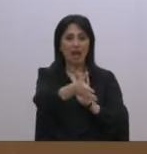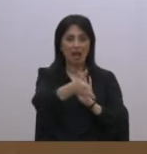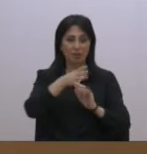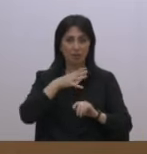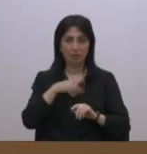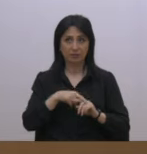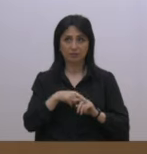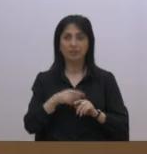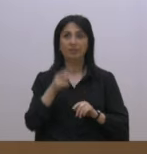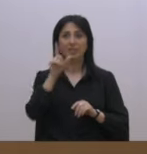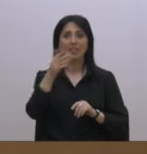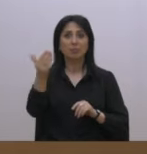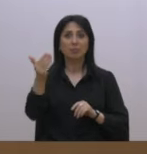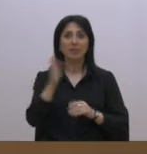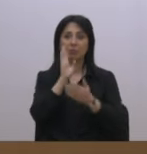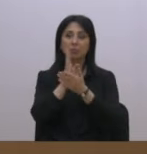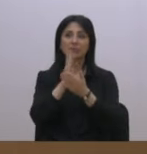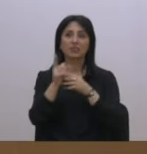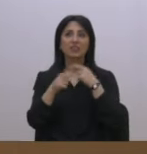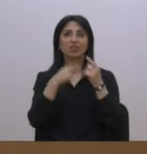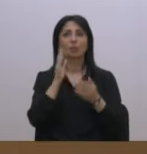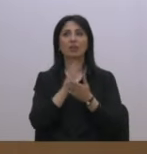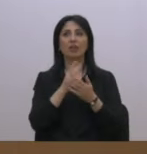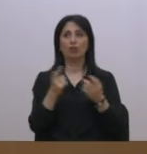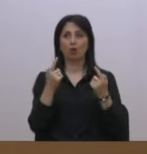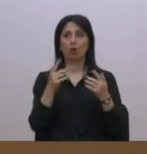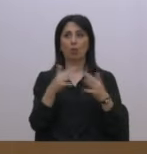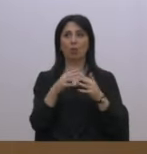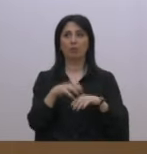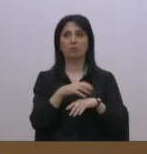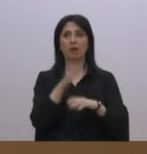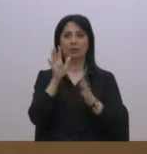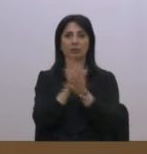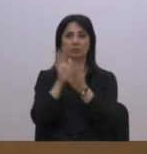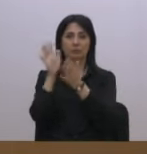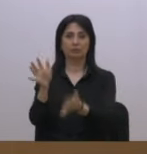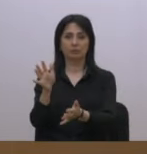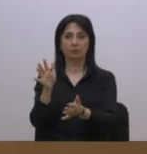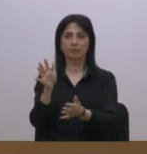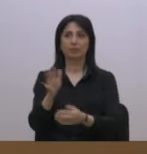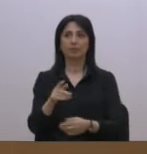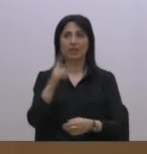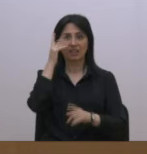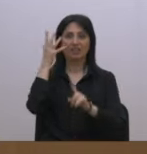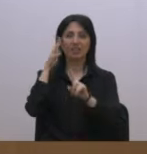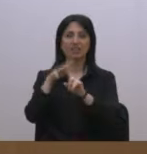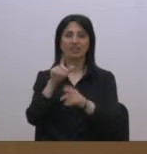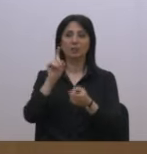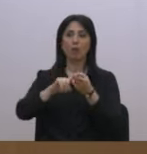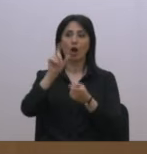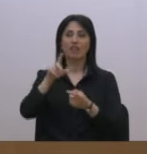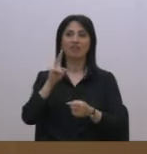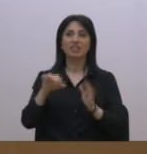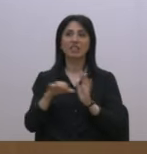გამოგვიწოდა, იმათი მისამართით საუბრობთ, რომ არიან გლობალური ომის პარტიის წარმომადგენლები. თავს ესხმით იმ მოკავშირეებს,